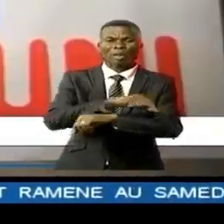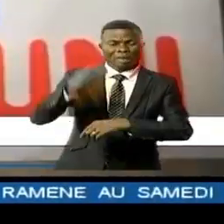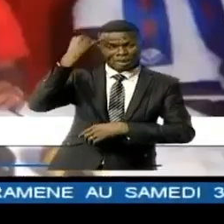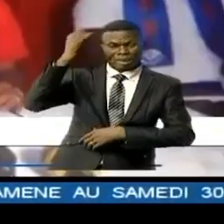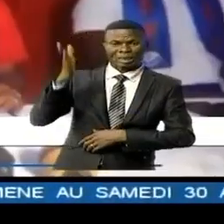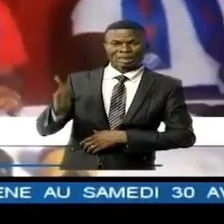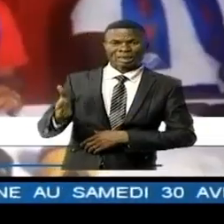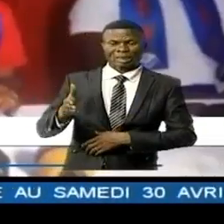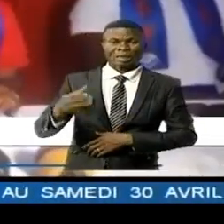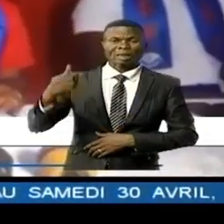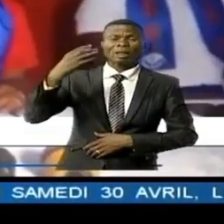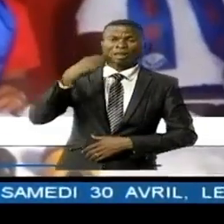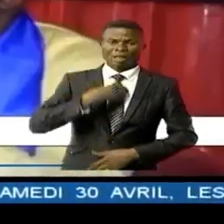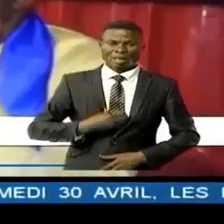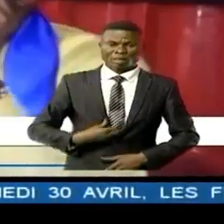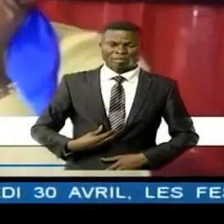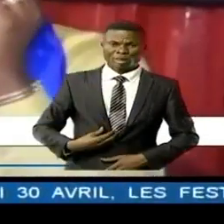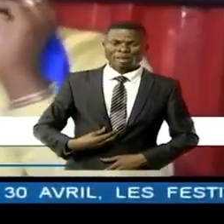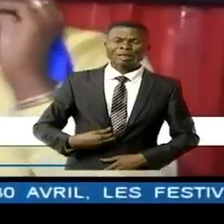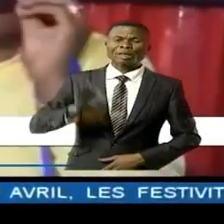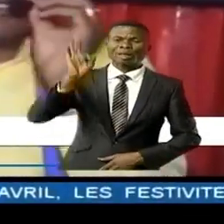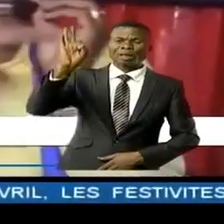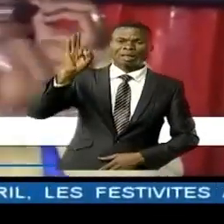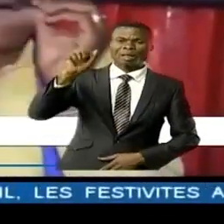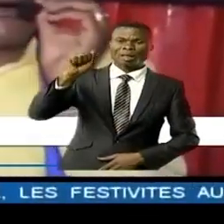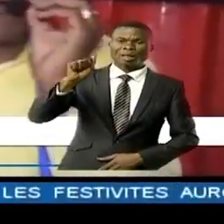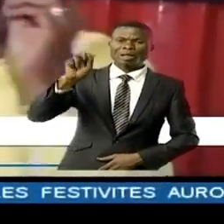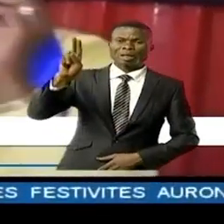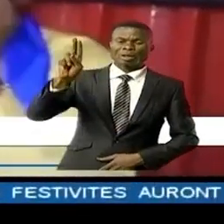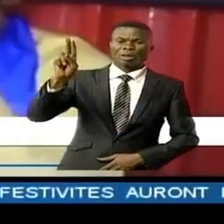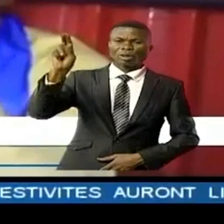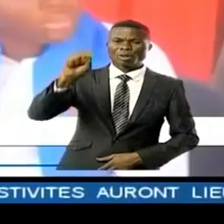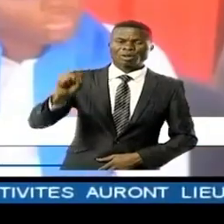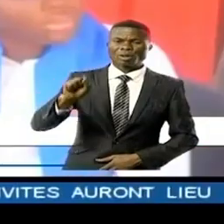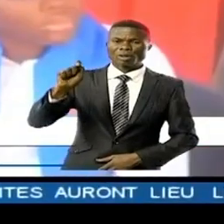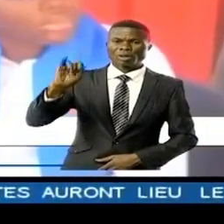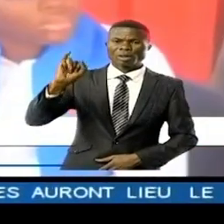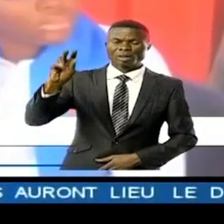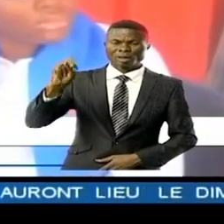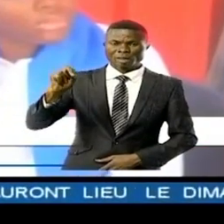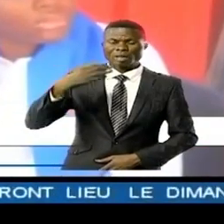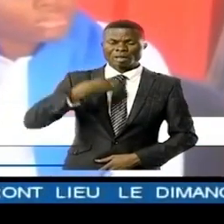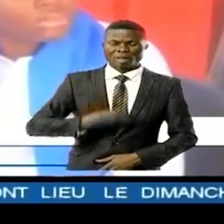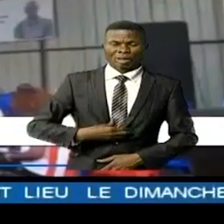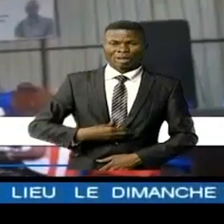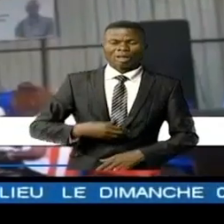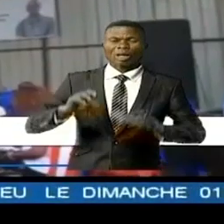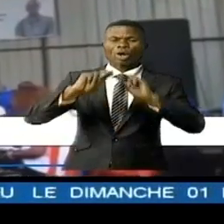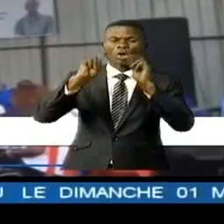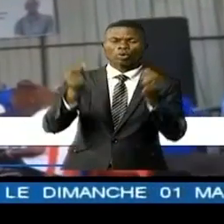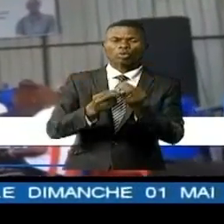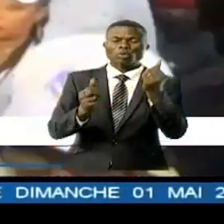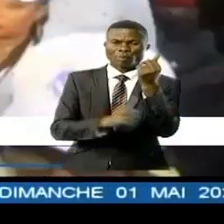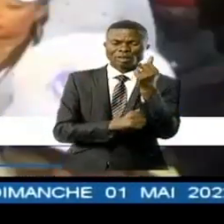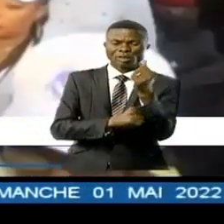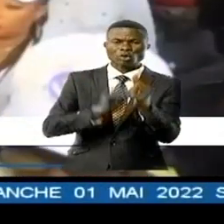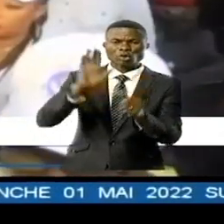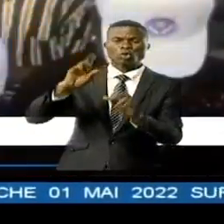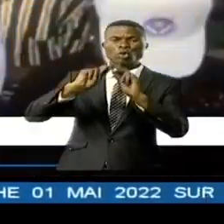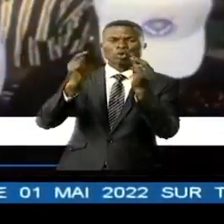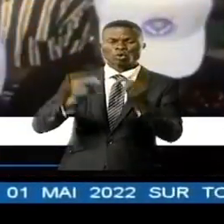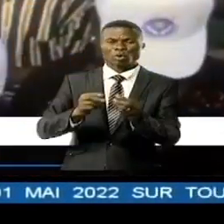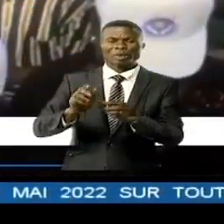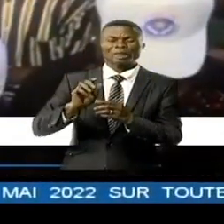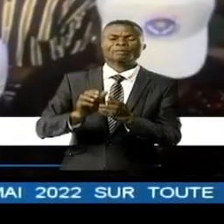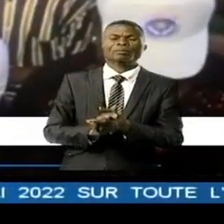m haies foster quasi terry cook and a appelé affectueusement son imminence m et quasi avec les partisans et sympathisants des district de